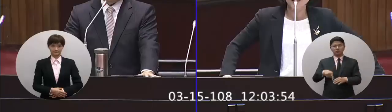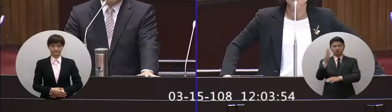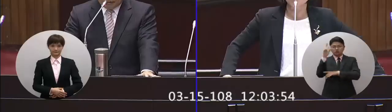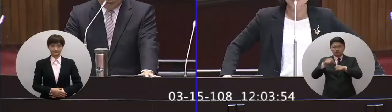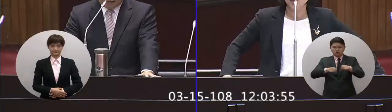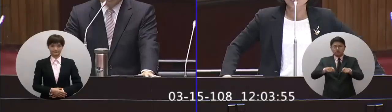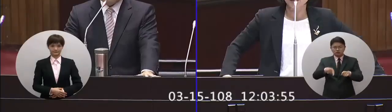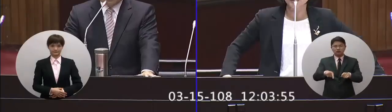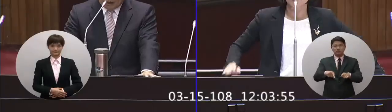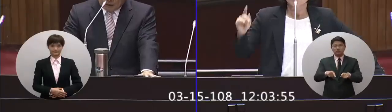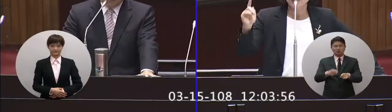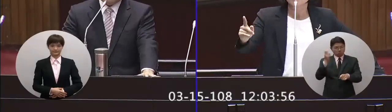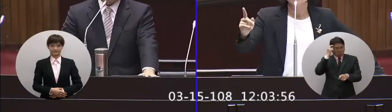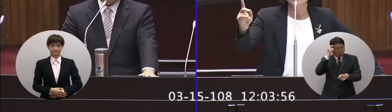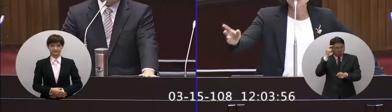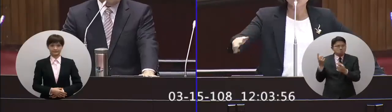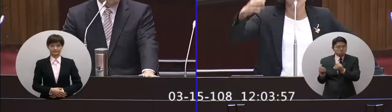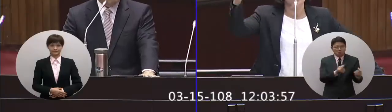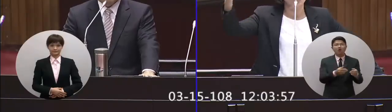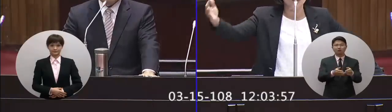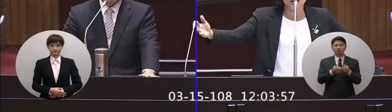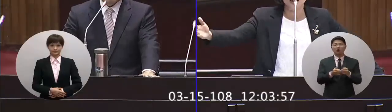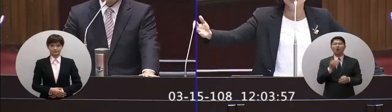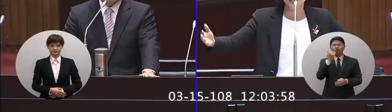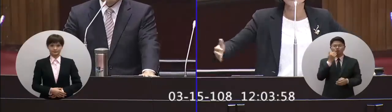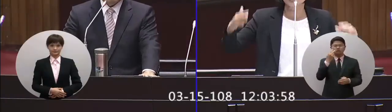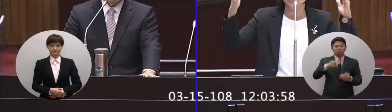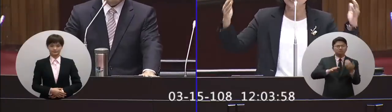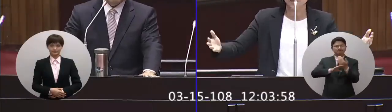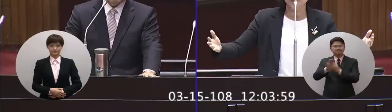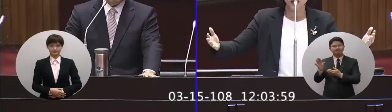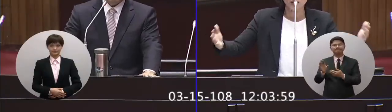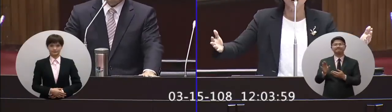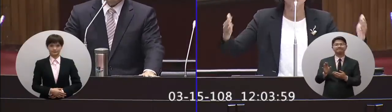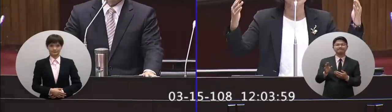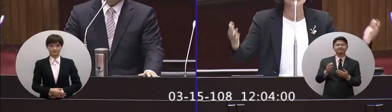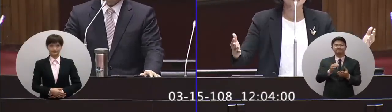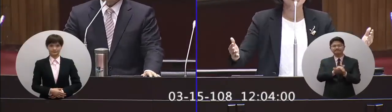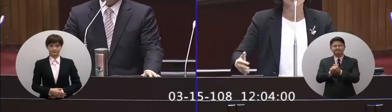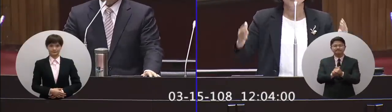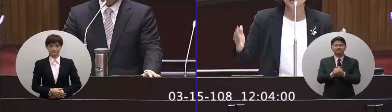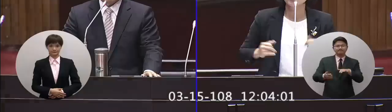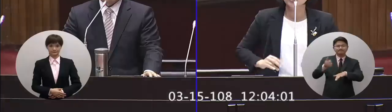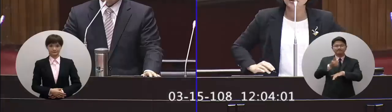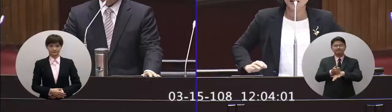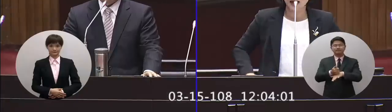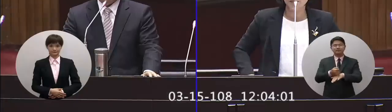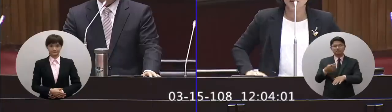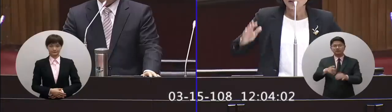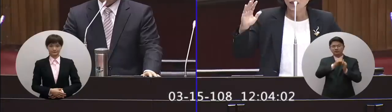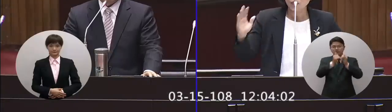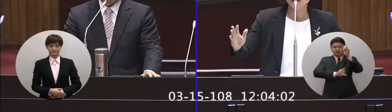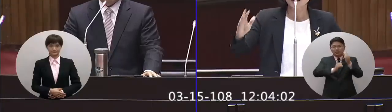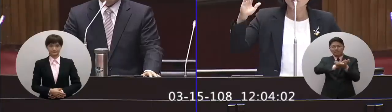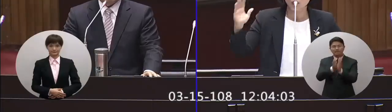要不变的往同一个方向。但如果有其他的朋友站在这里，因为时代的